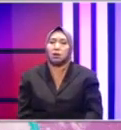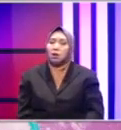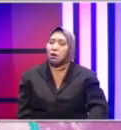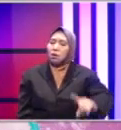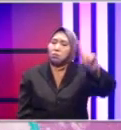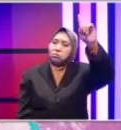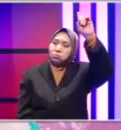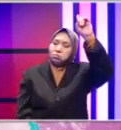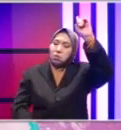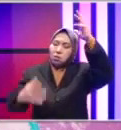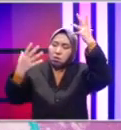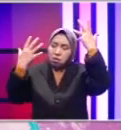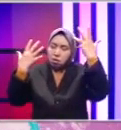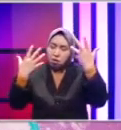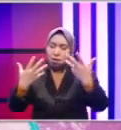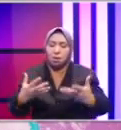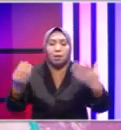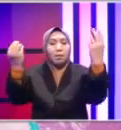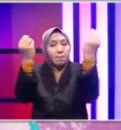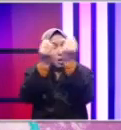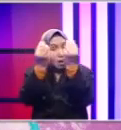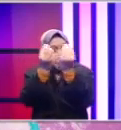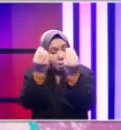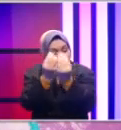hai eh Wow Nasrulloh